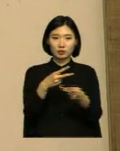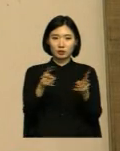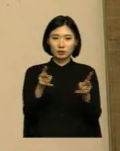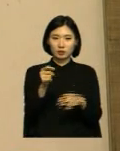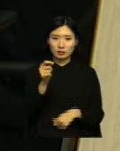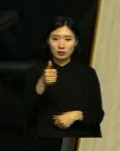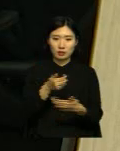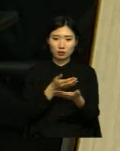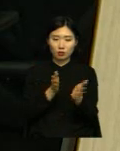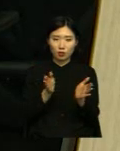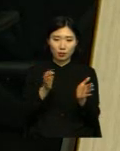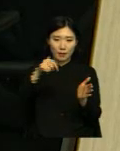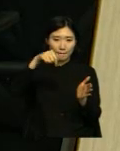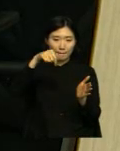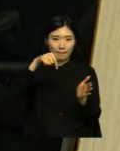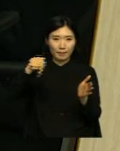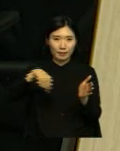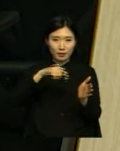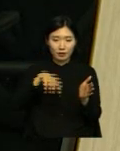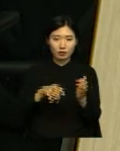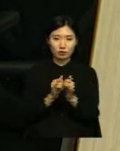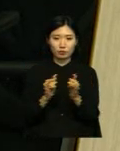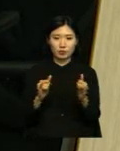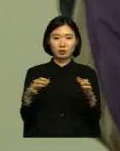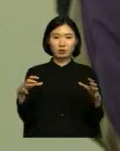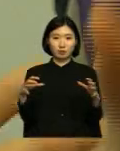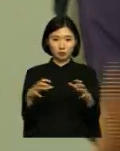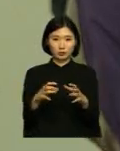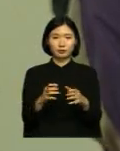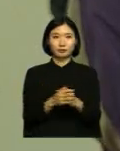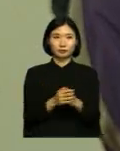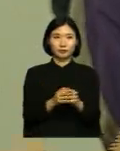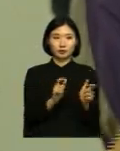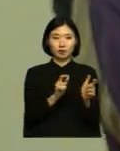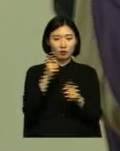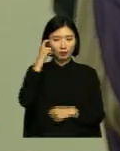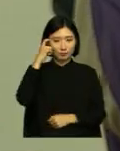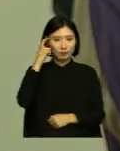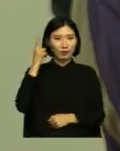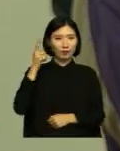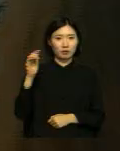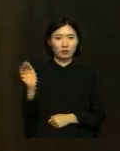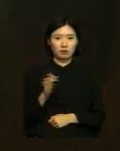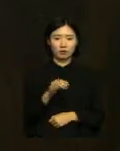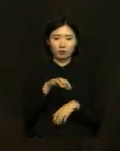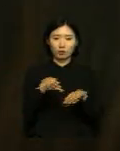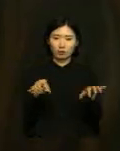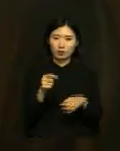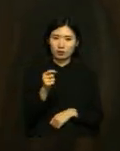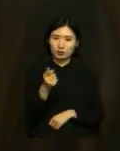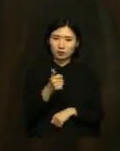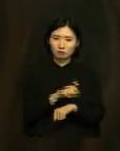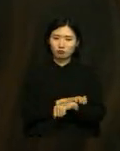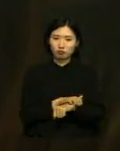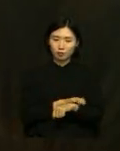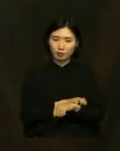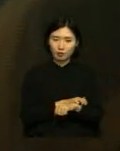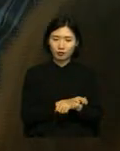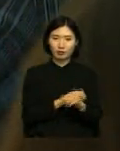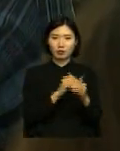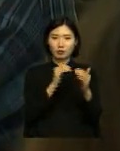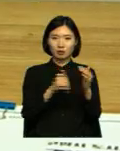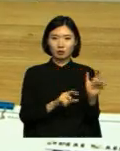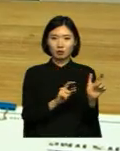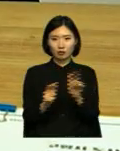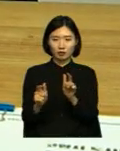아담한 공간 안쪽으로 주민들이 한데 모였습니다. 각종 아이디어부터 동네의 소소한 불편 사항까지